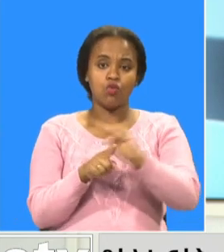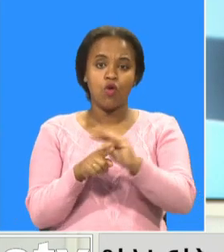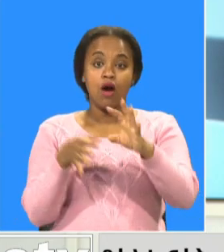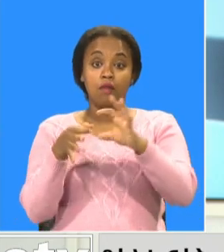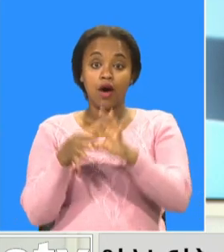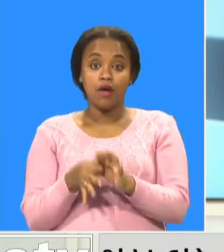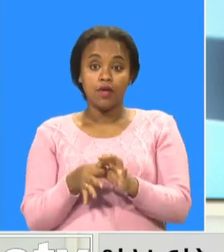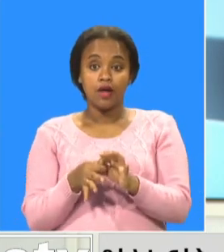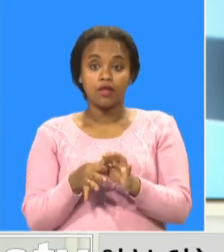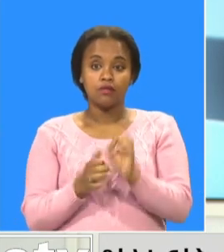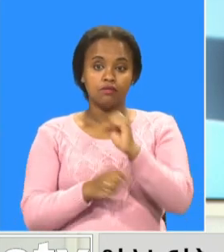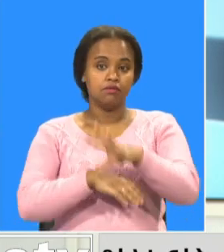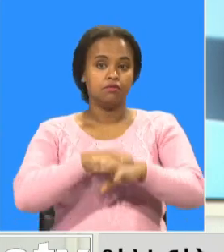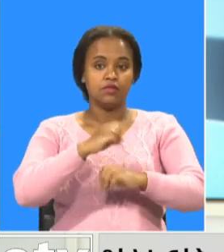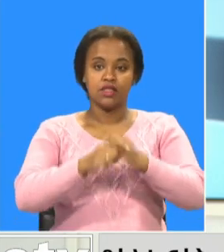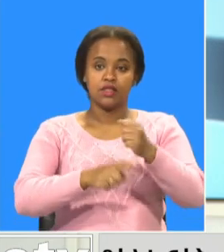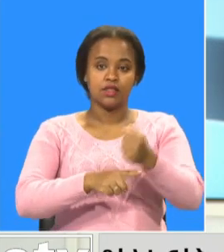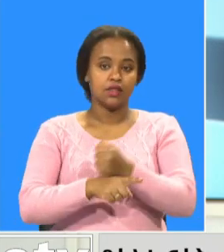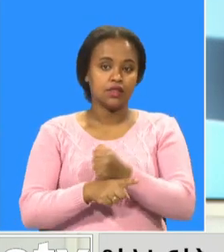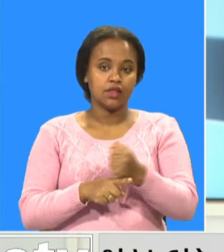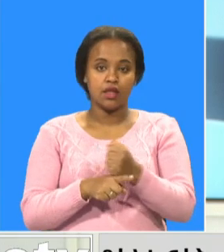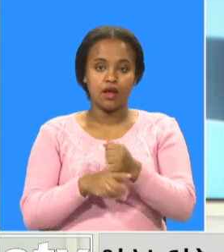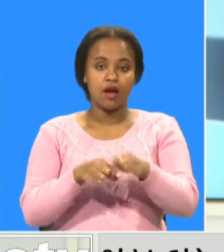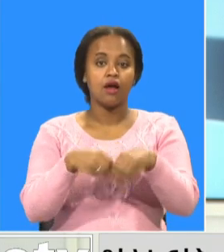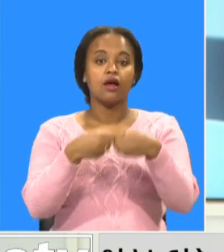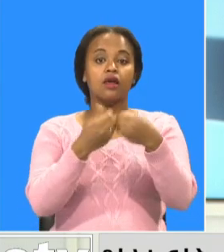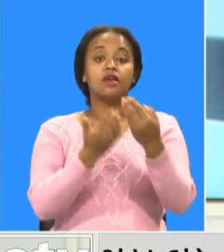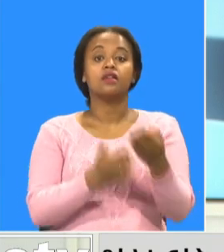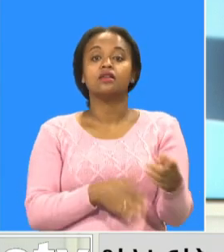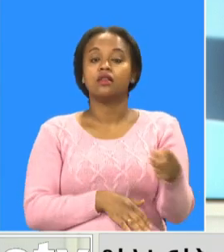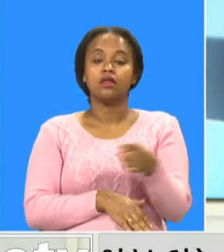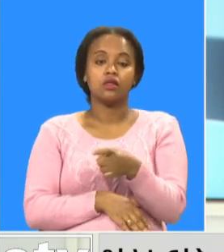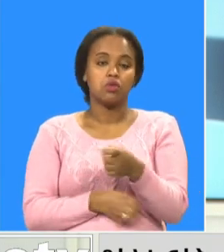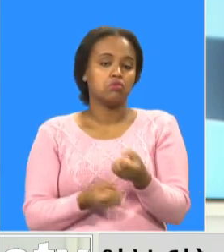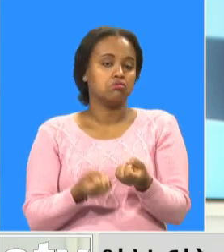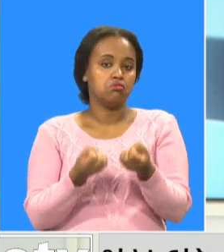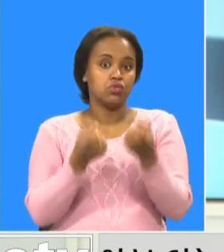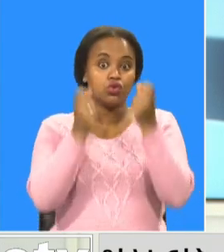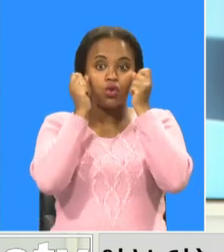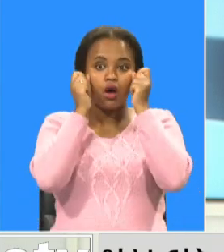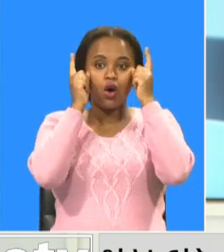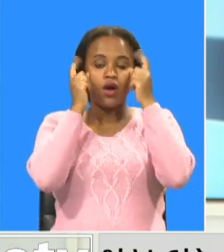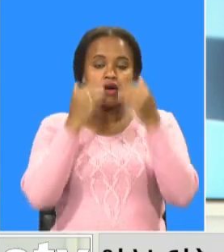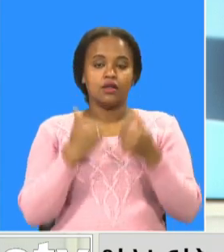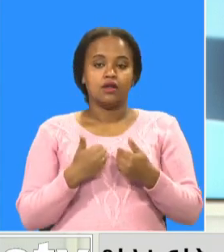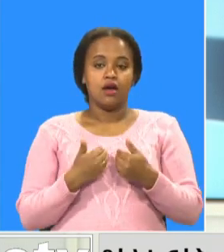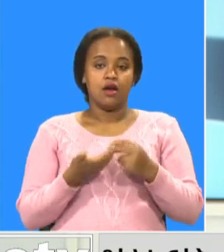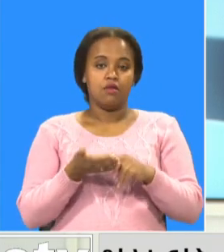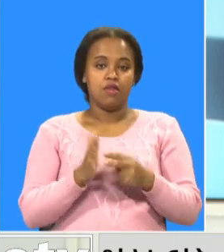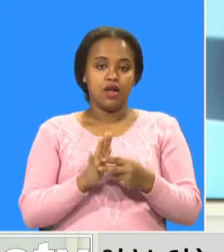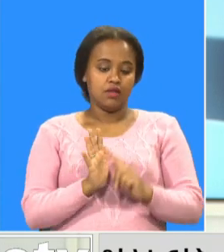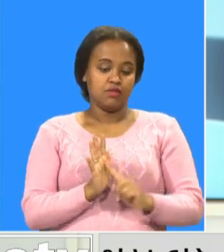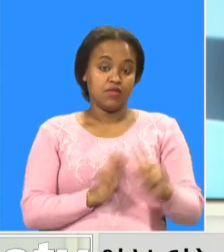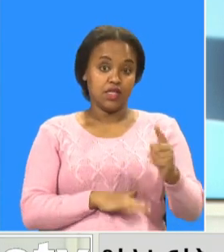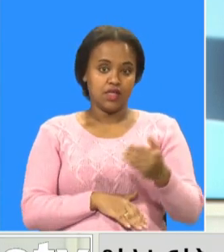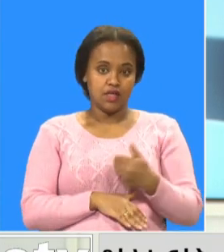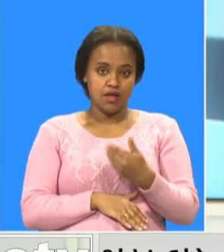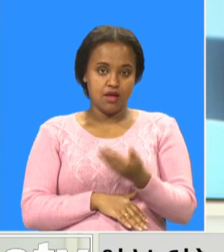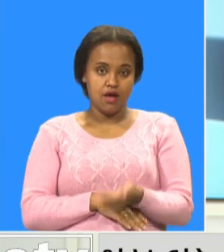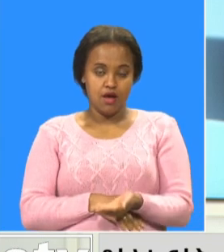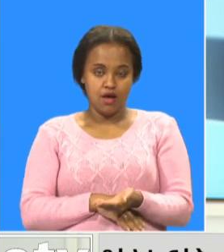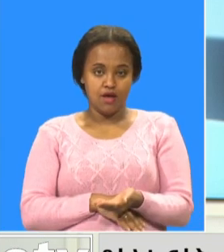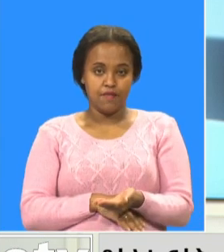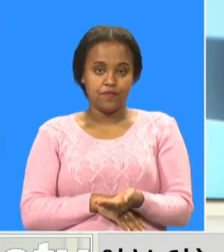ማህበራትም ምክር ስልጠና እየተሰጠ ስለሆነ ብዙ አዌርነስ አለ ማለትም ግልጽነት አለ።